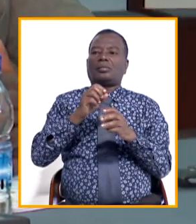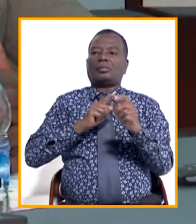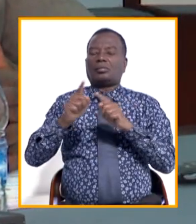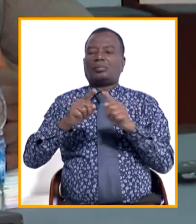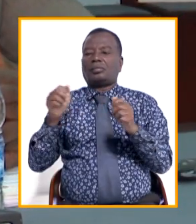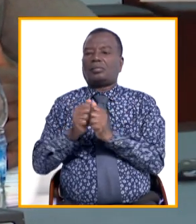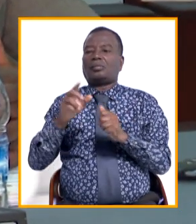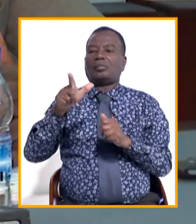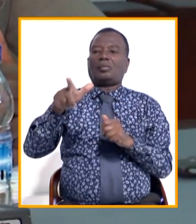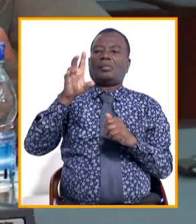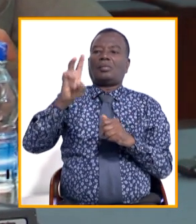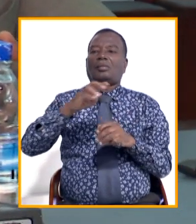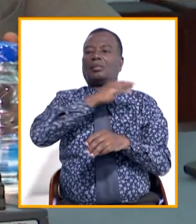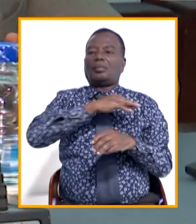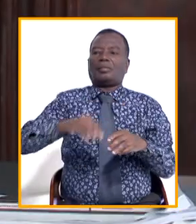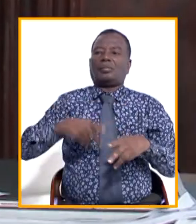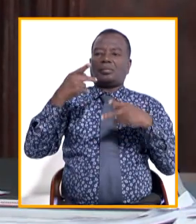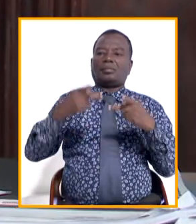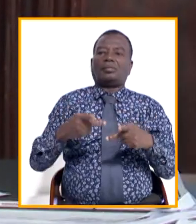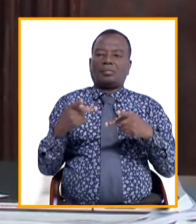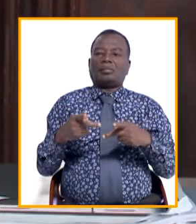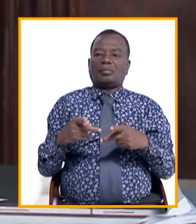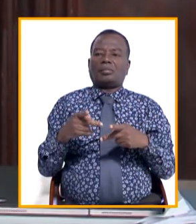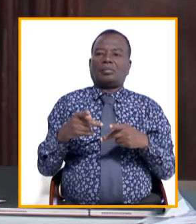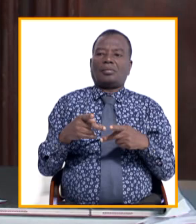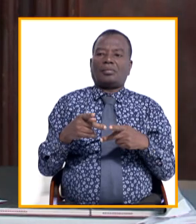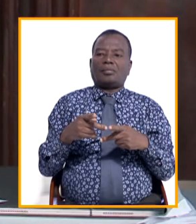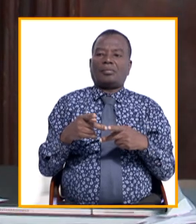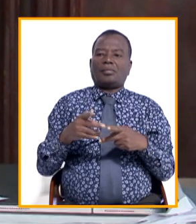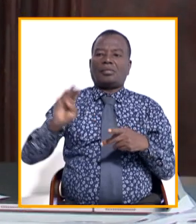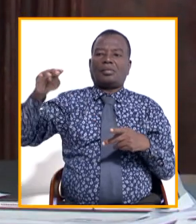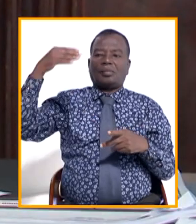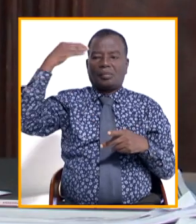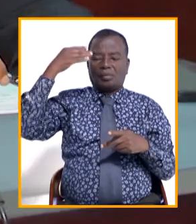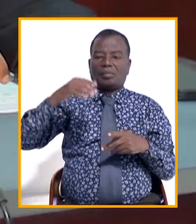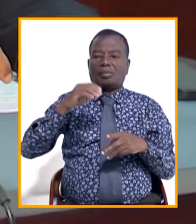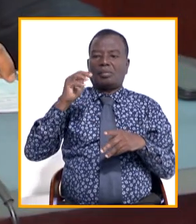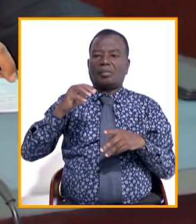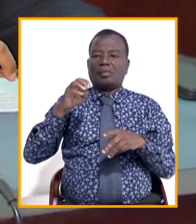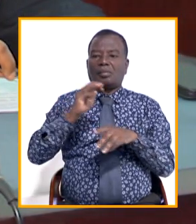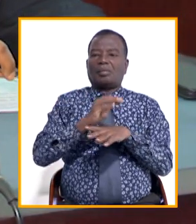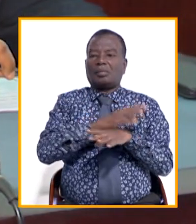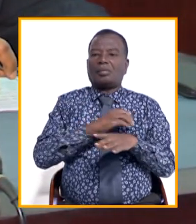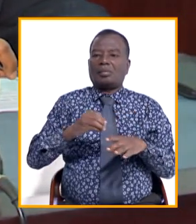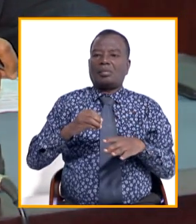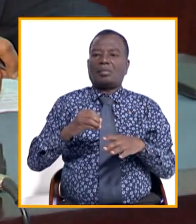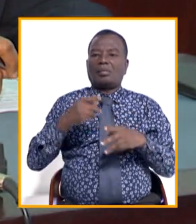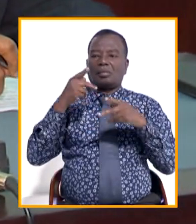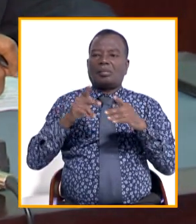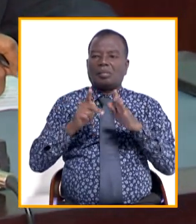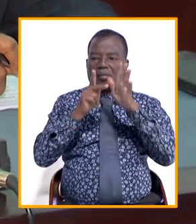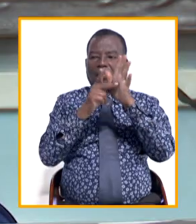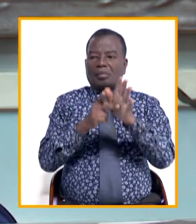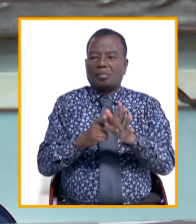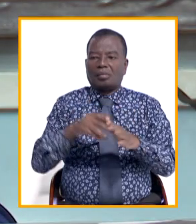les 27 membres présents de la Commission des affaires sociales et culturelles de l'hémicycle, le ministre de l'Emploi et de la Protection sociale présente le